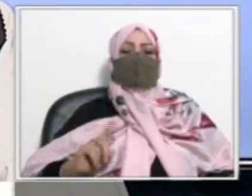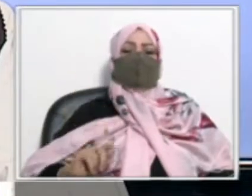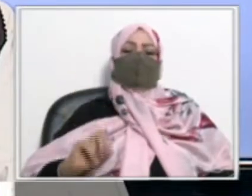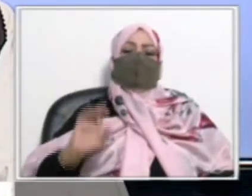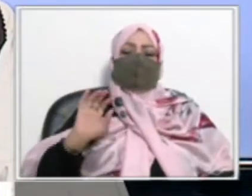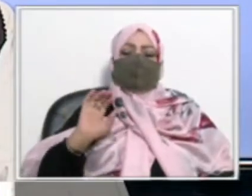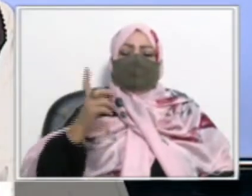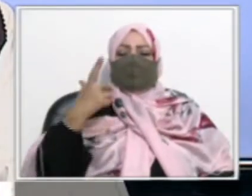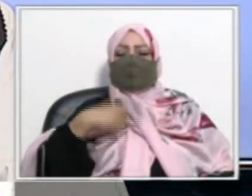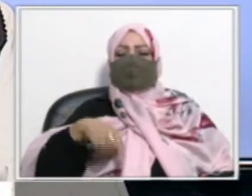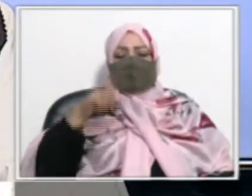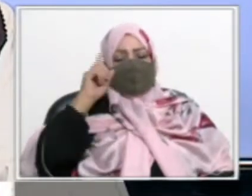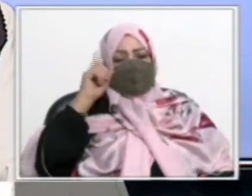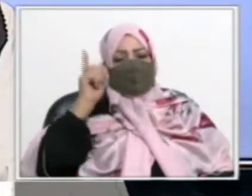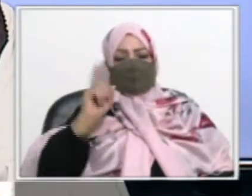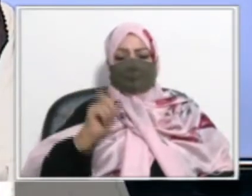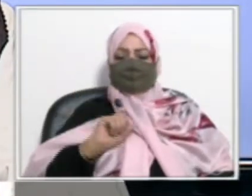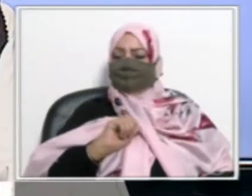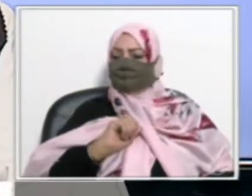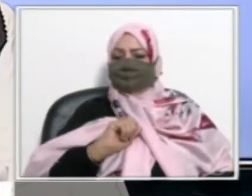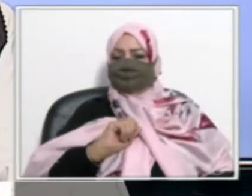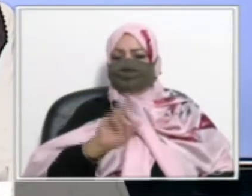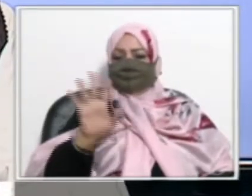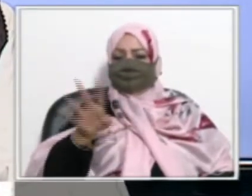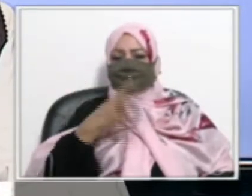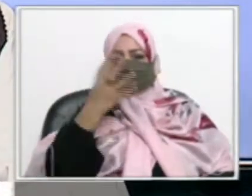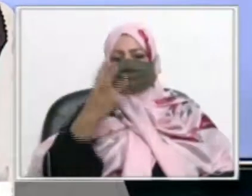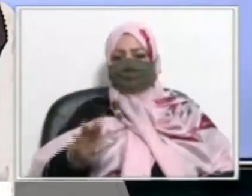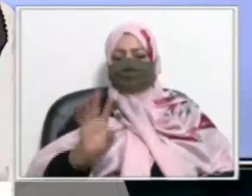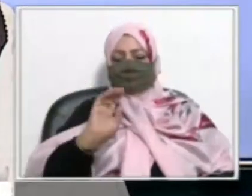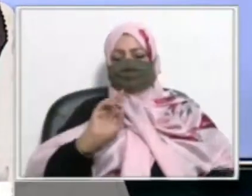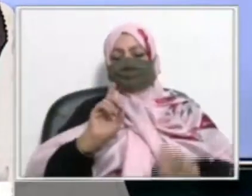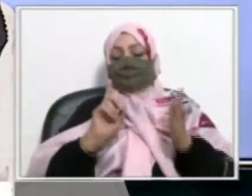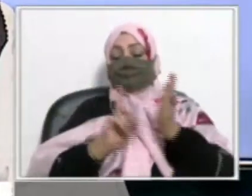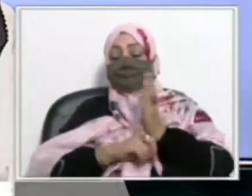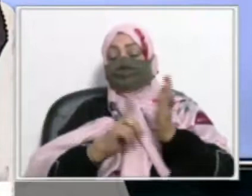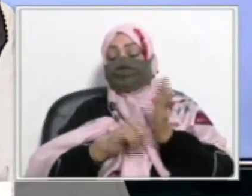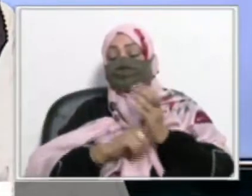عن من يسأل دينا وعلما،